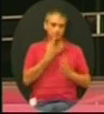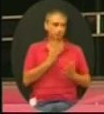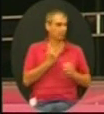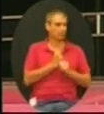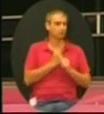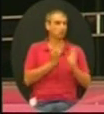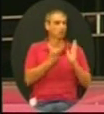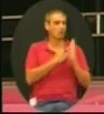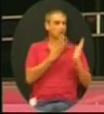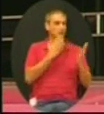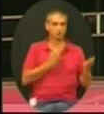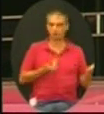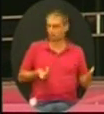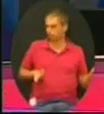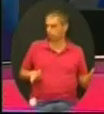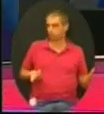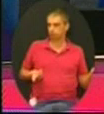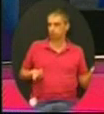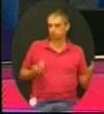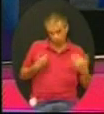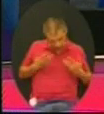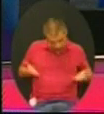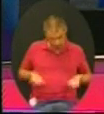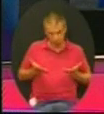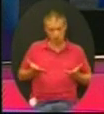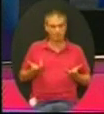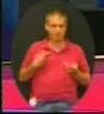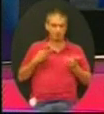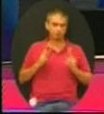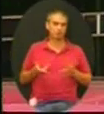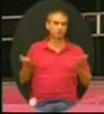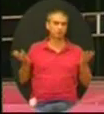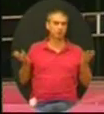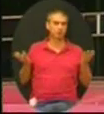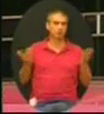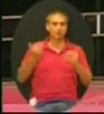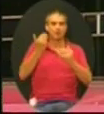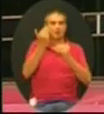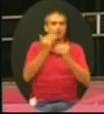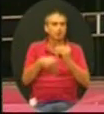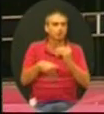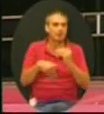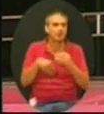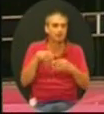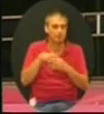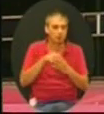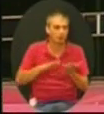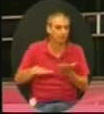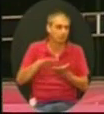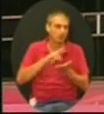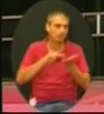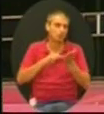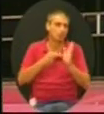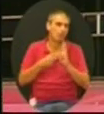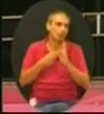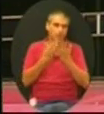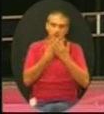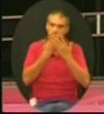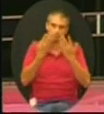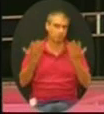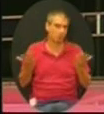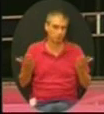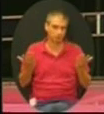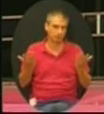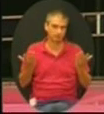מה תעשו עם חוק ירושלים? אני חוזרת לחוק ירושלים. אנחנו נדחוף אותו בכל הכוח. בסוף אנחנו בתוך מרחב פוליטי, ברור